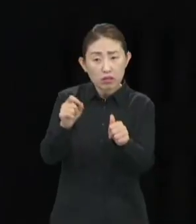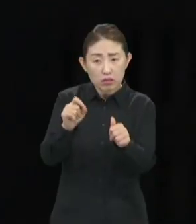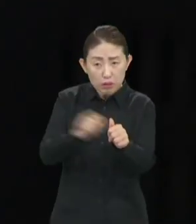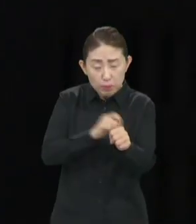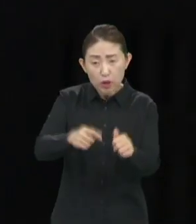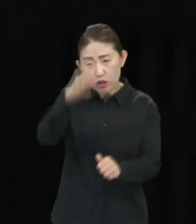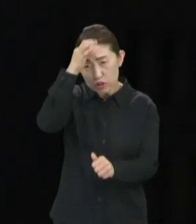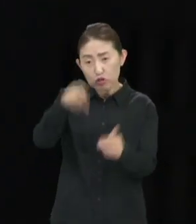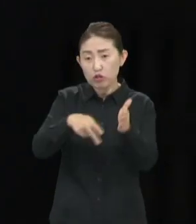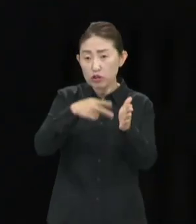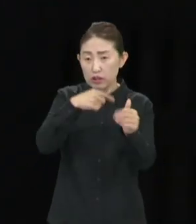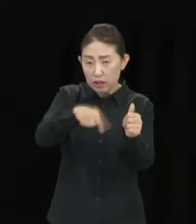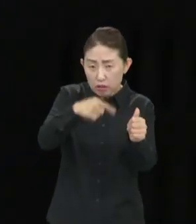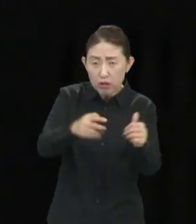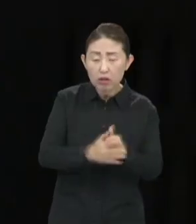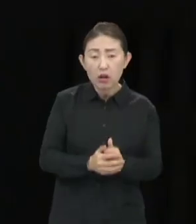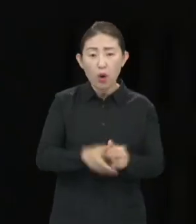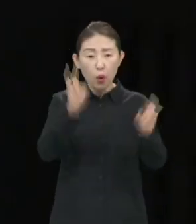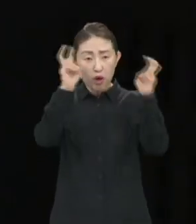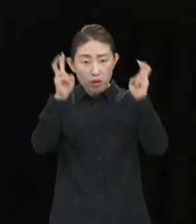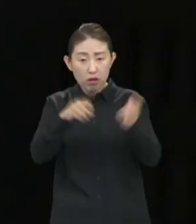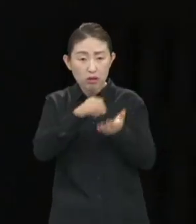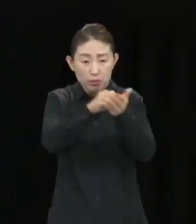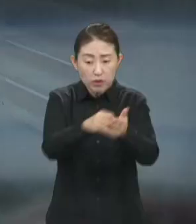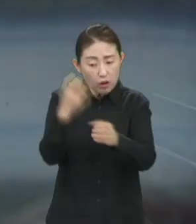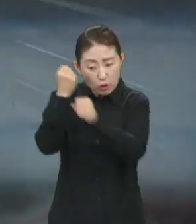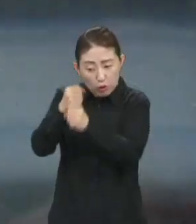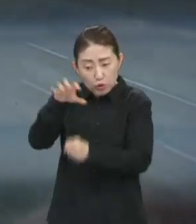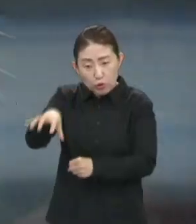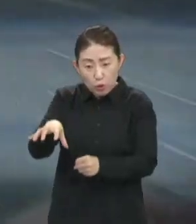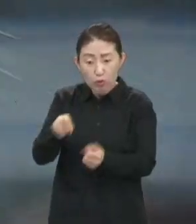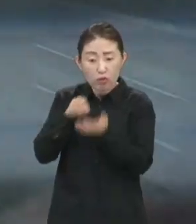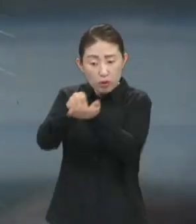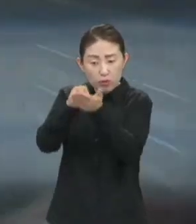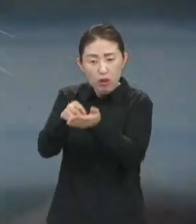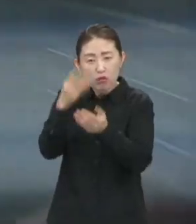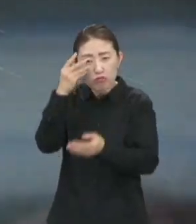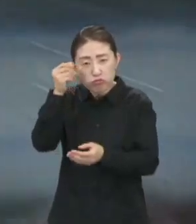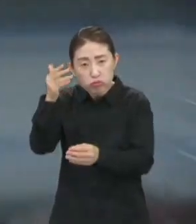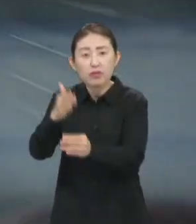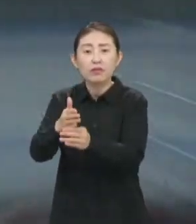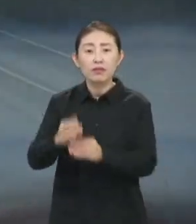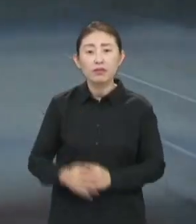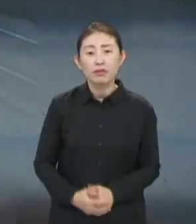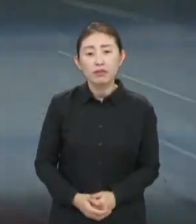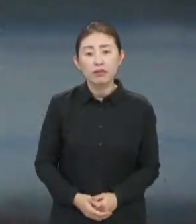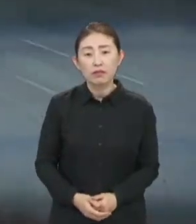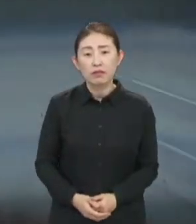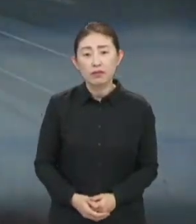기관사로 취업뿐 아니라 산업체와 연구소까지 졸업생들의 진로가 넓어지고 있습니다. TJB 김진석입니다.